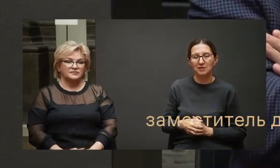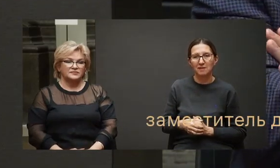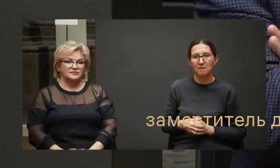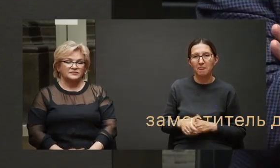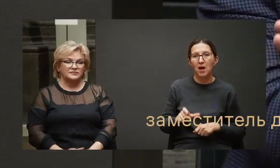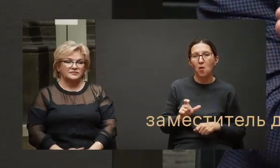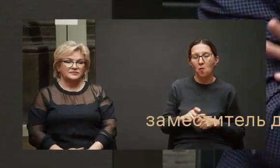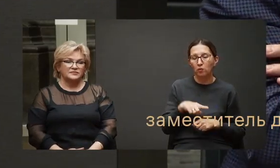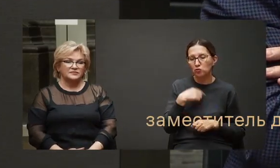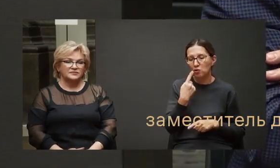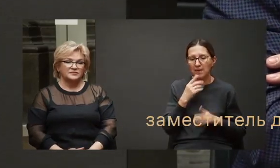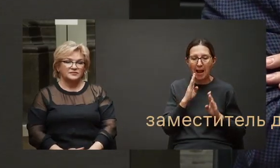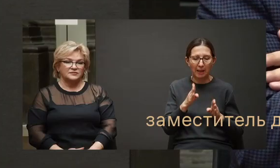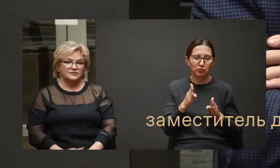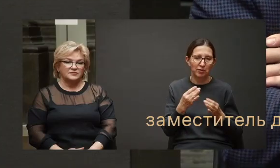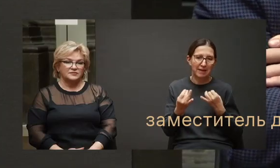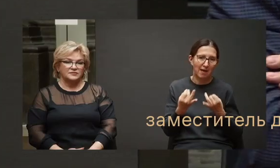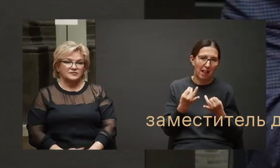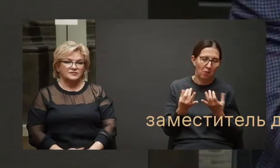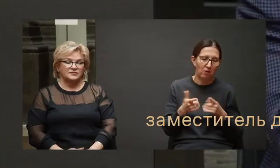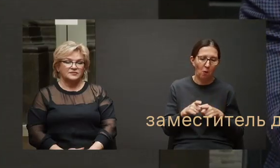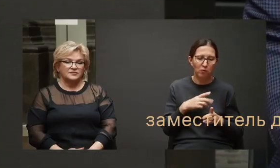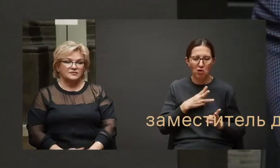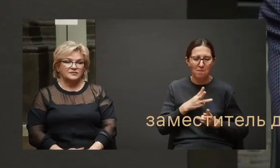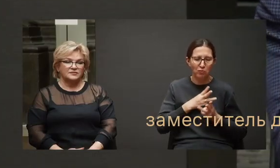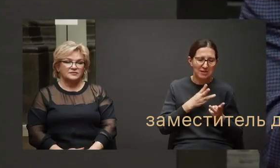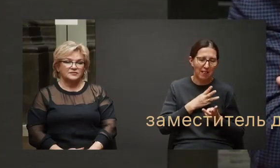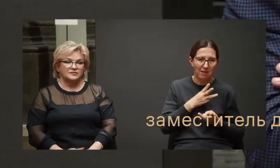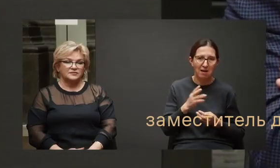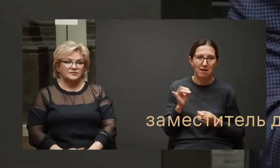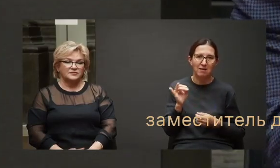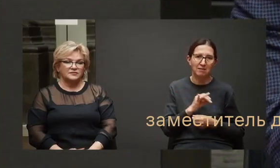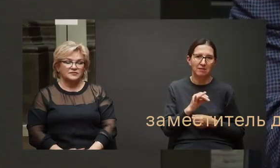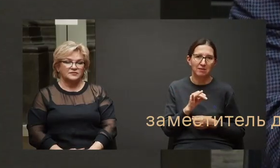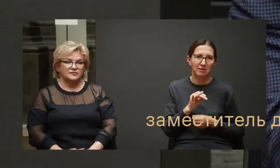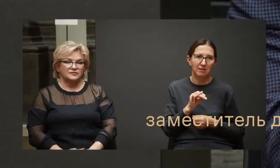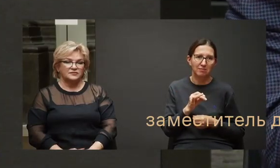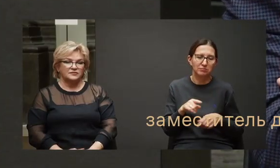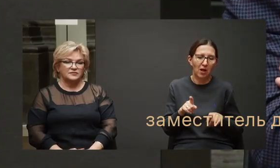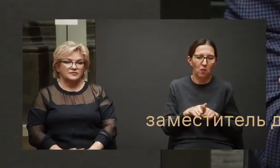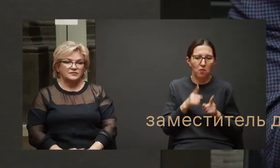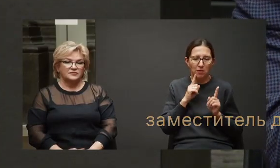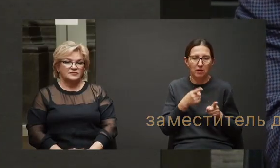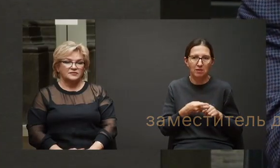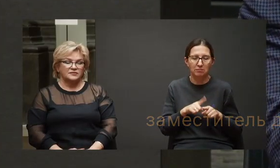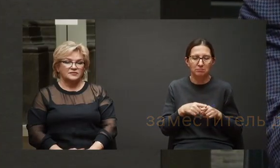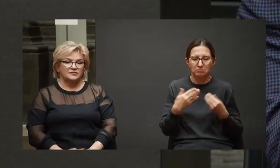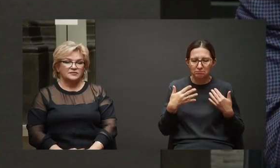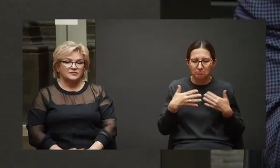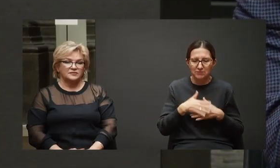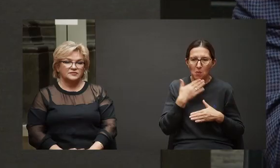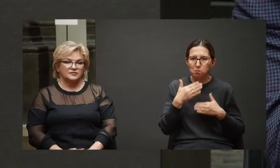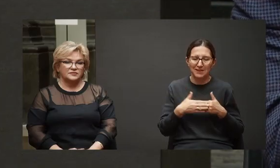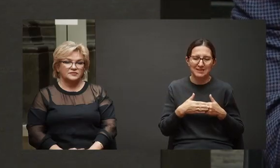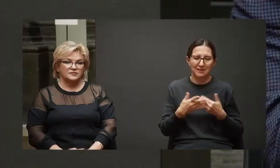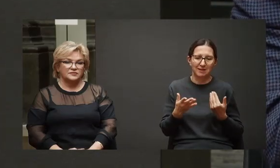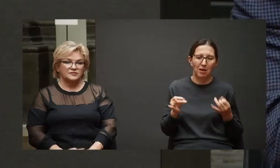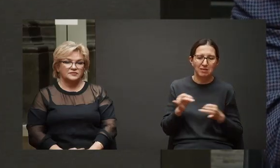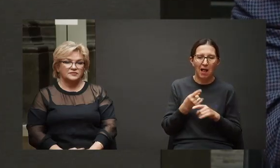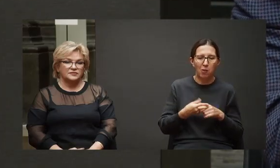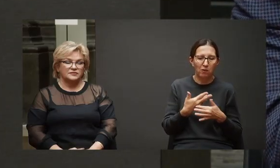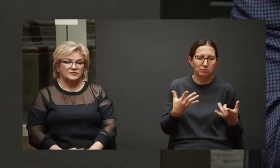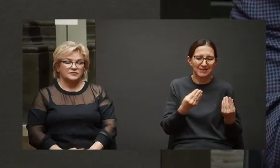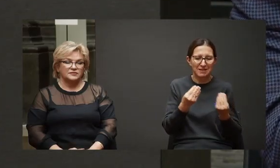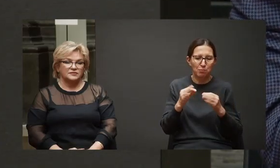очень личный диалог, причем эмоциональный, и я бы даже сказал физиологический диалог с произведением, причем я вот боюсь, что